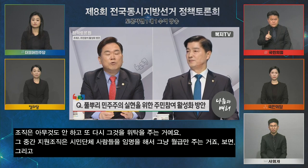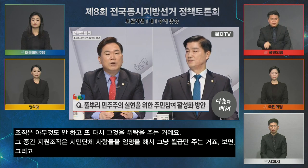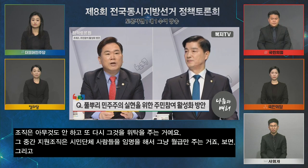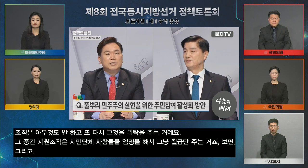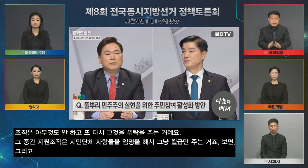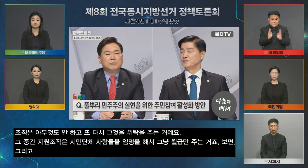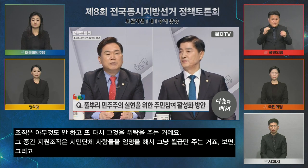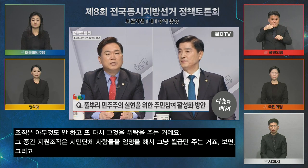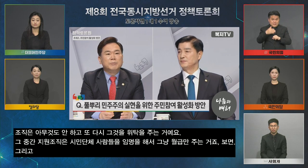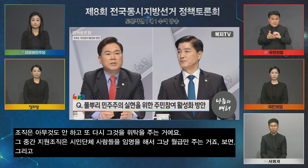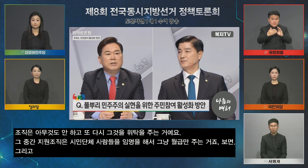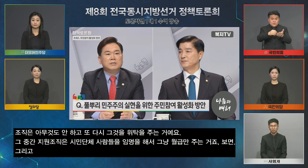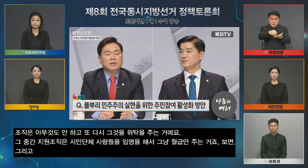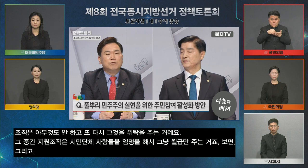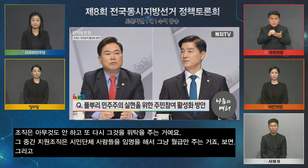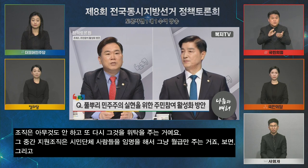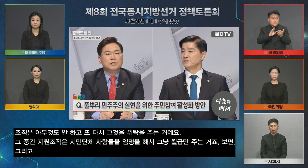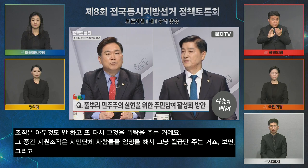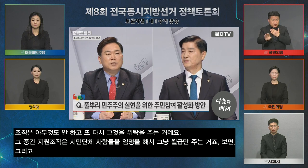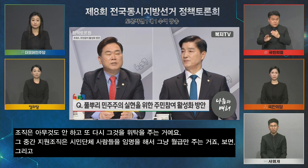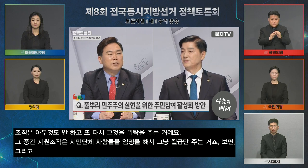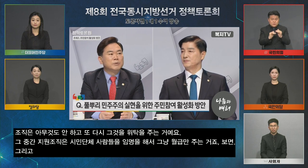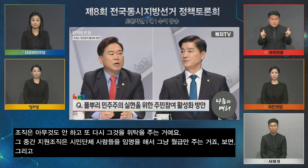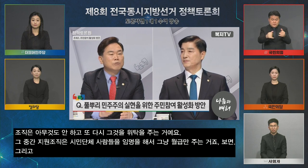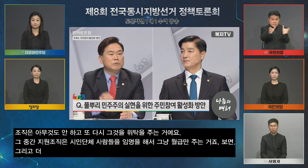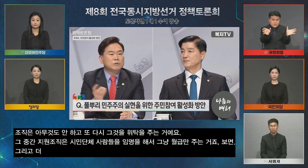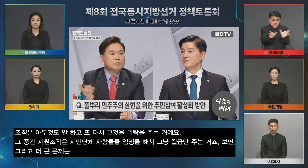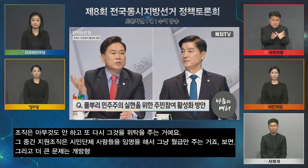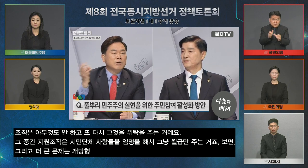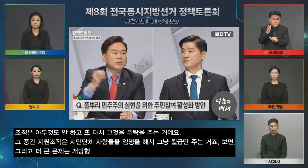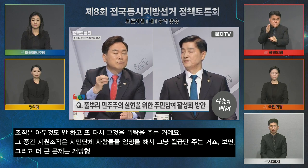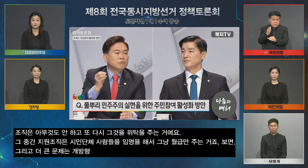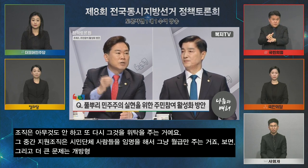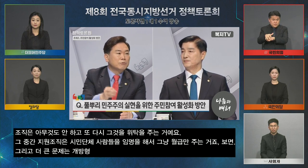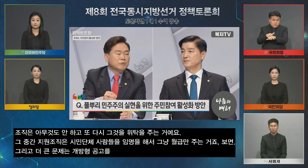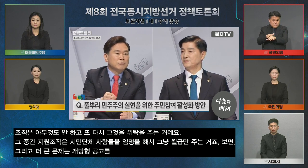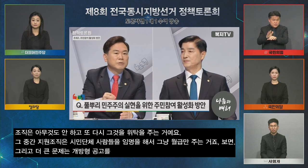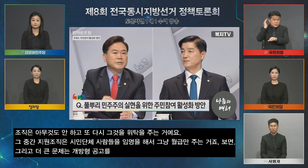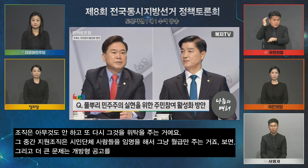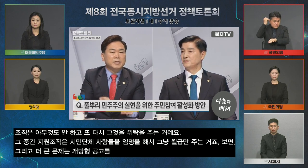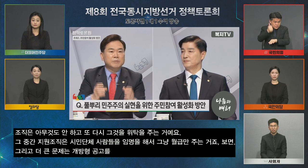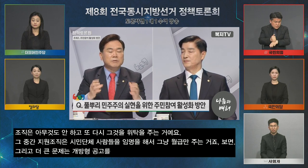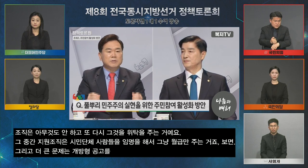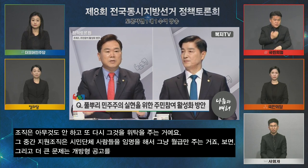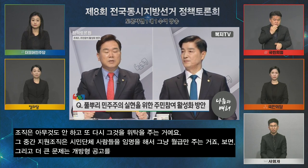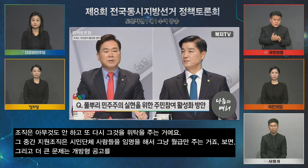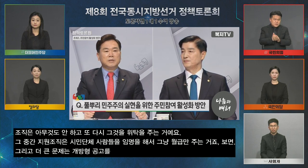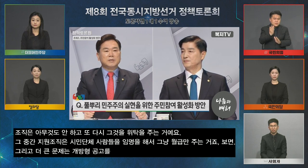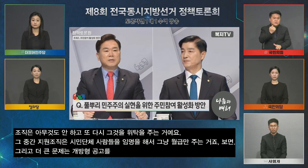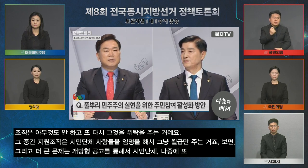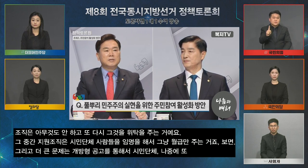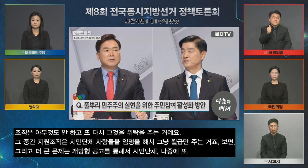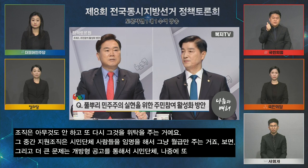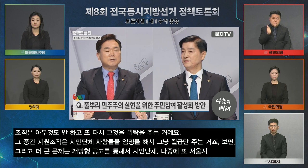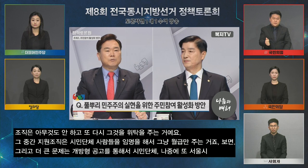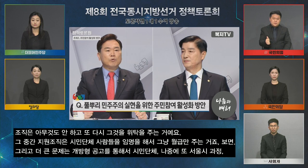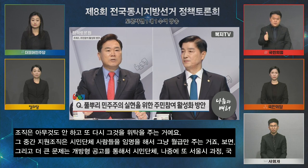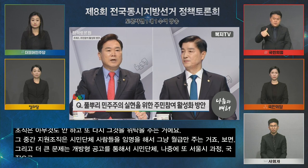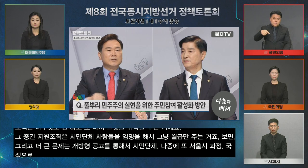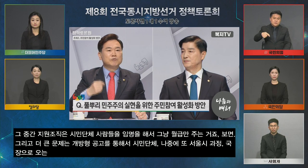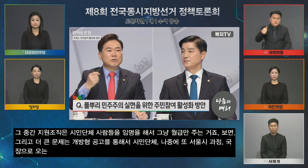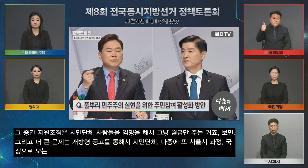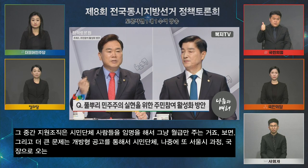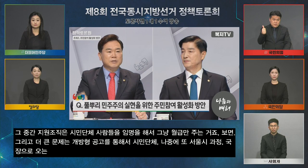공모를 통해가지고 그 시민단체 또 중간지원조직 있던 사람들이 나중에 또 서울시 과장 국장으로 들어오는 거예요. 그 사람들이 이제는